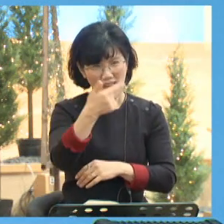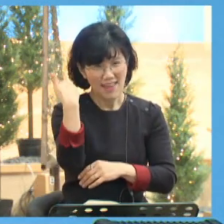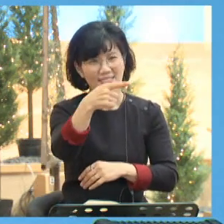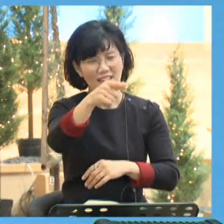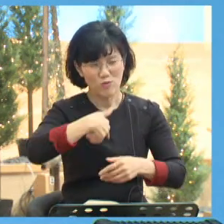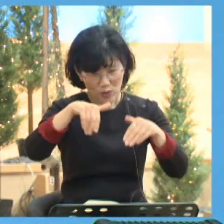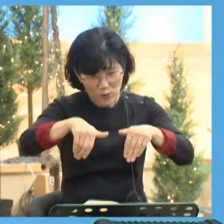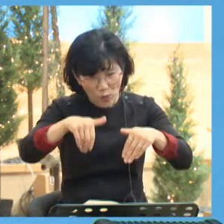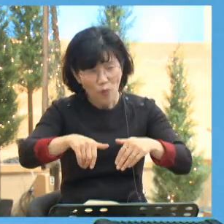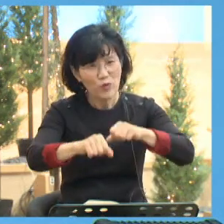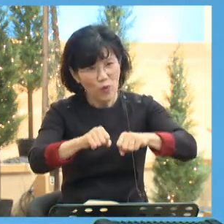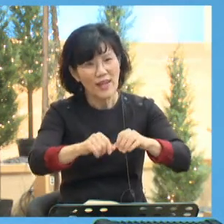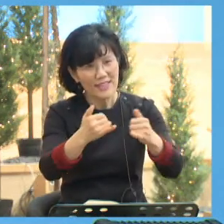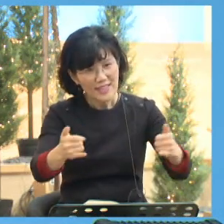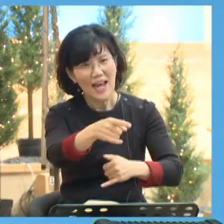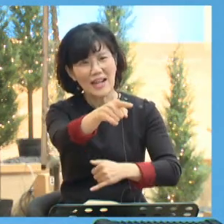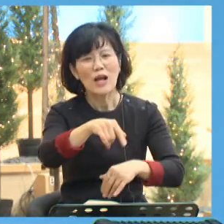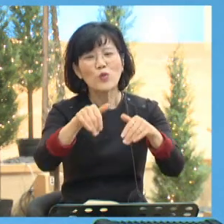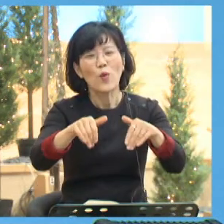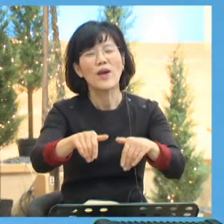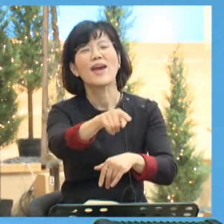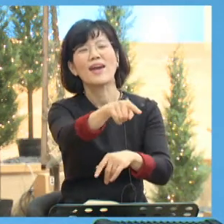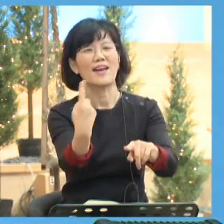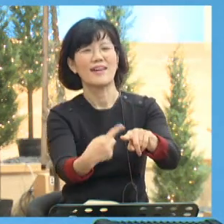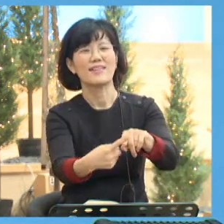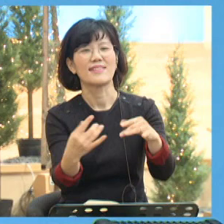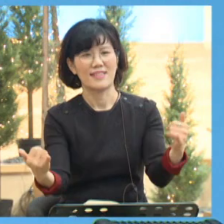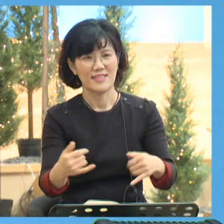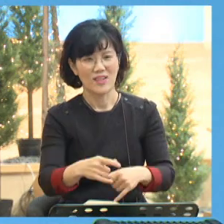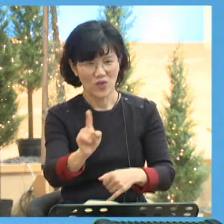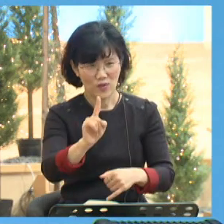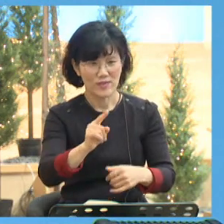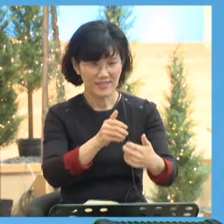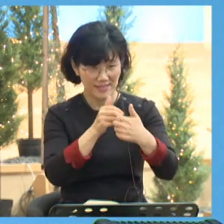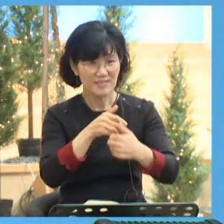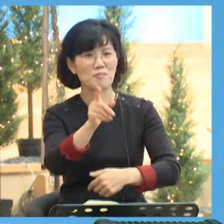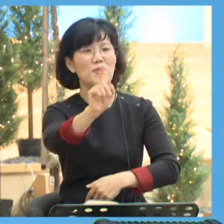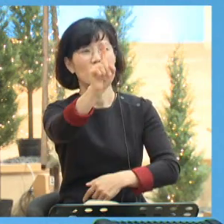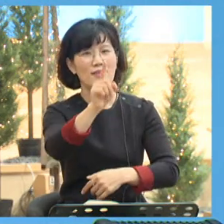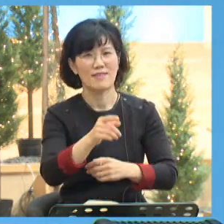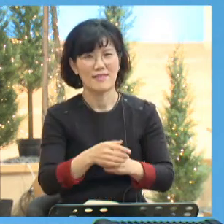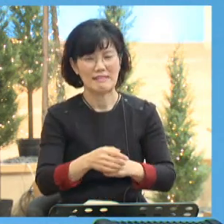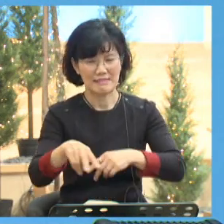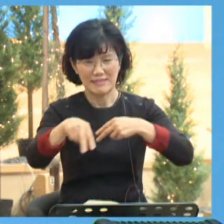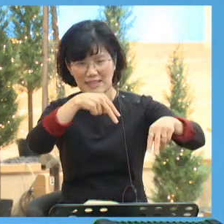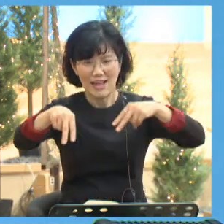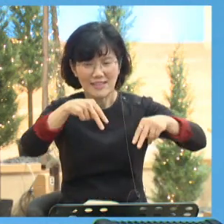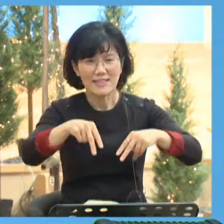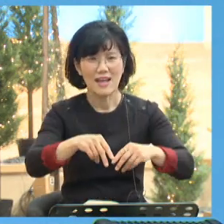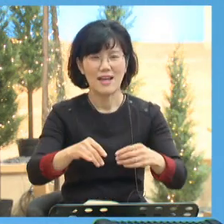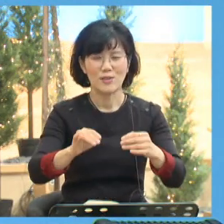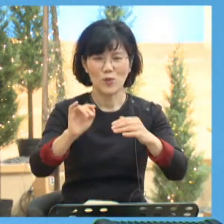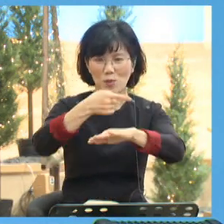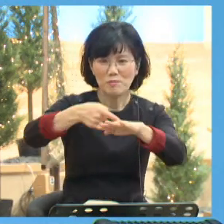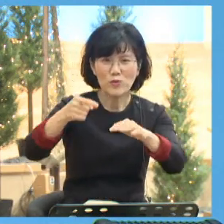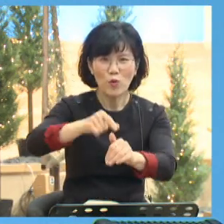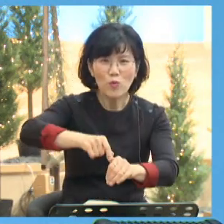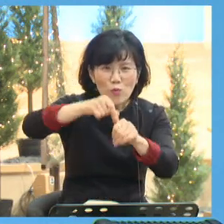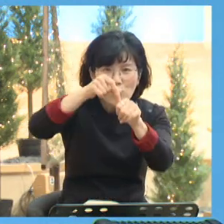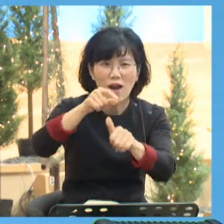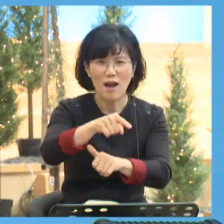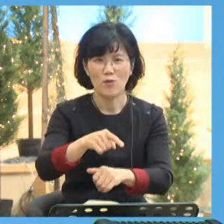주제 노예 주제에 어디 갑자기 나타나 가지고 사선으로 타고 민족을 구하고 뭐